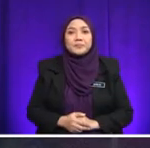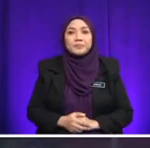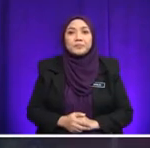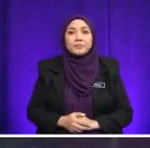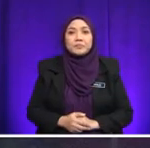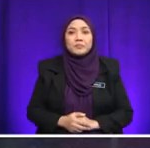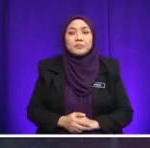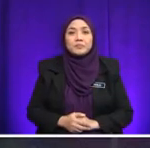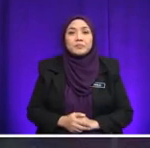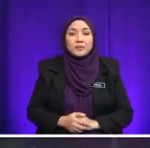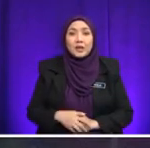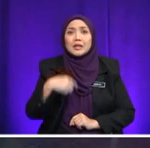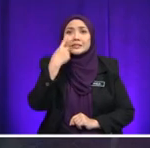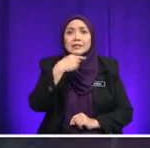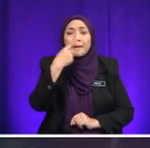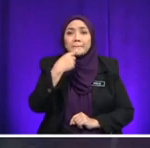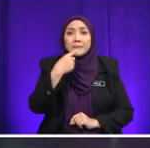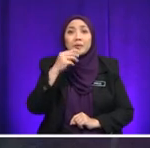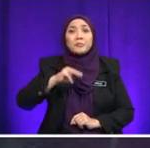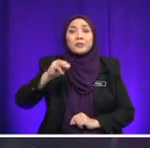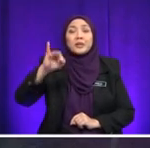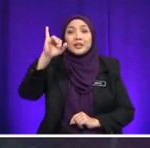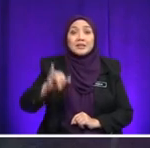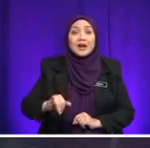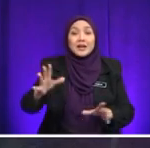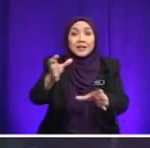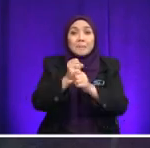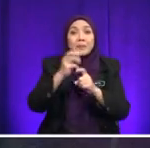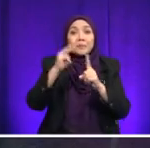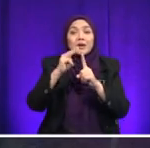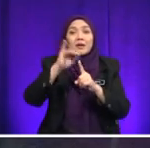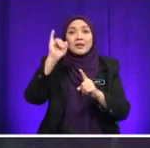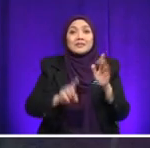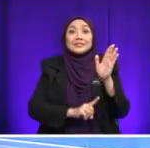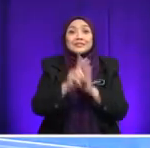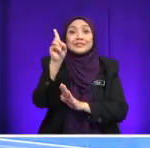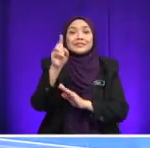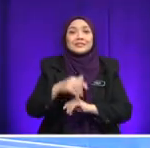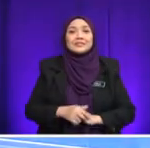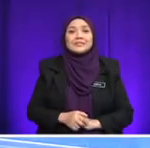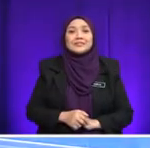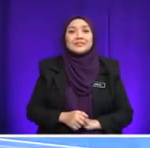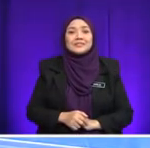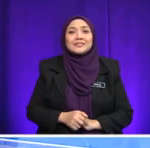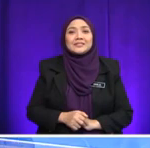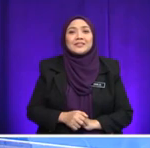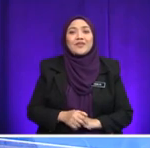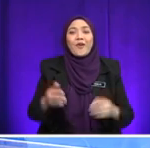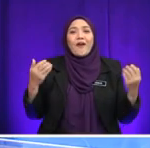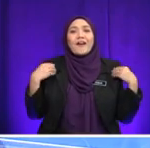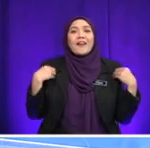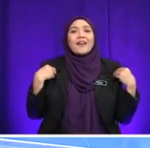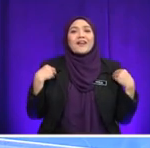apa bagi tahu siapakah orang yang mendapat skor tertinggi adalah Aisyah dengan 10